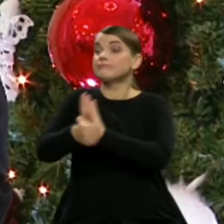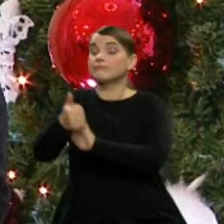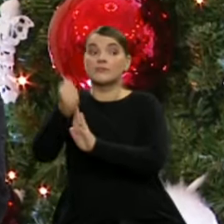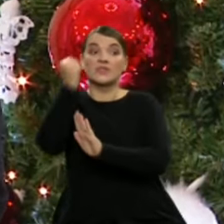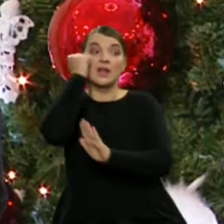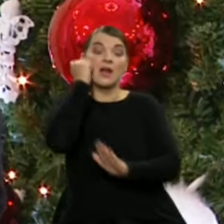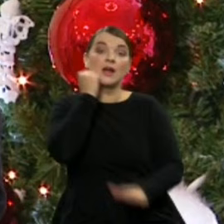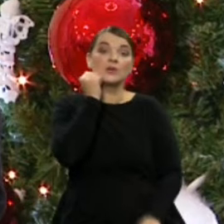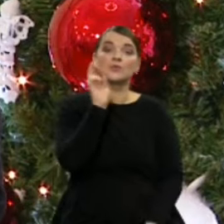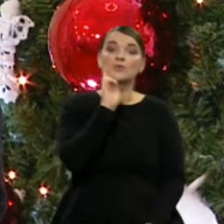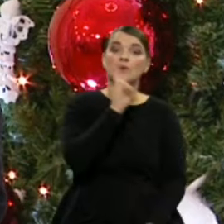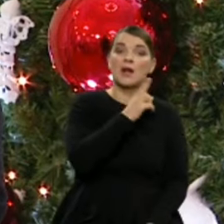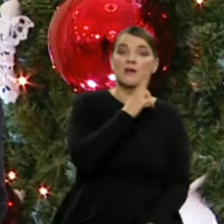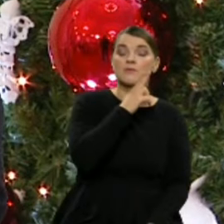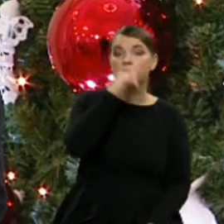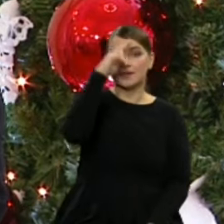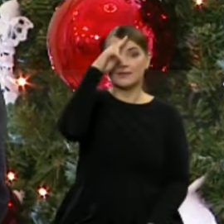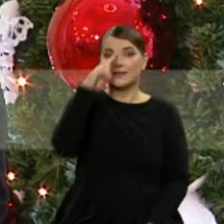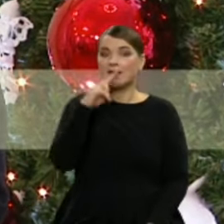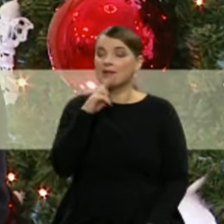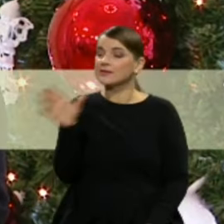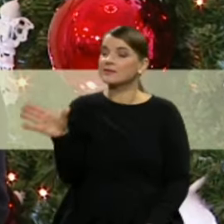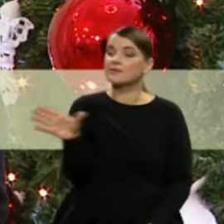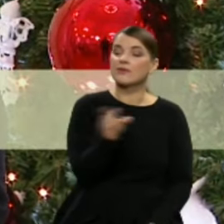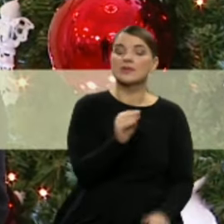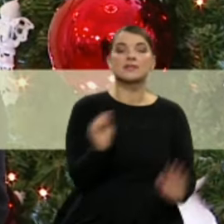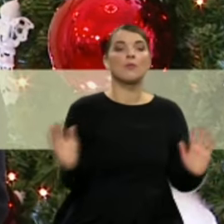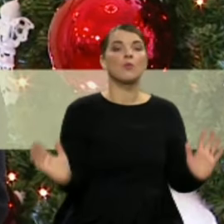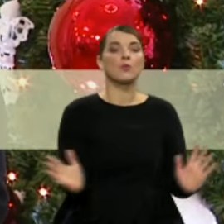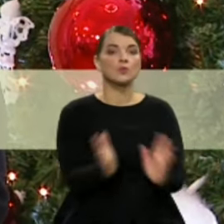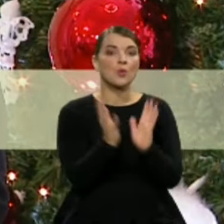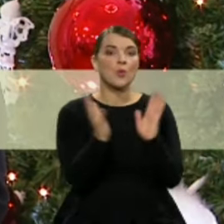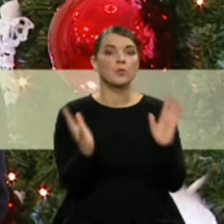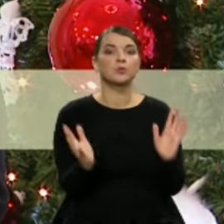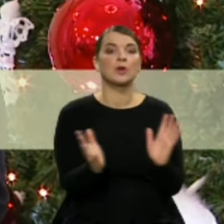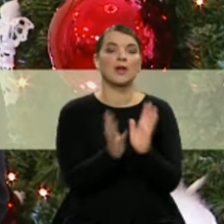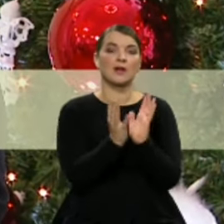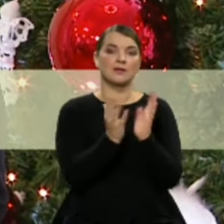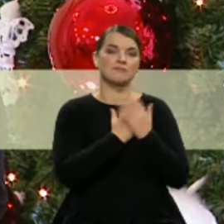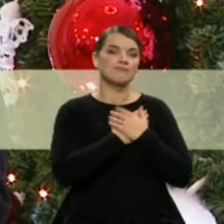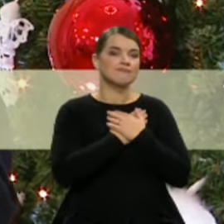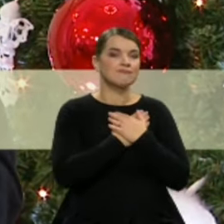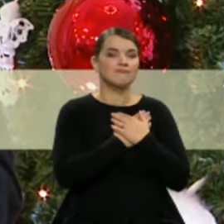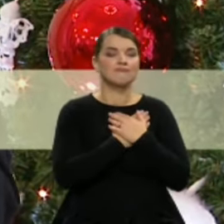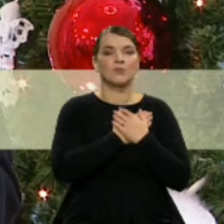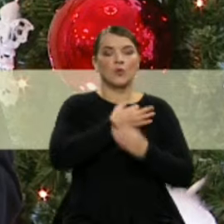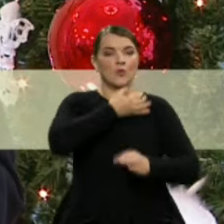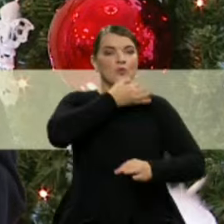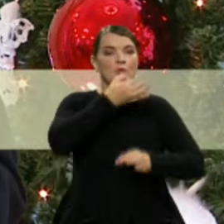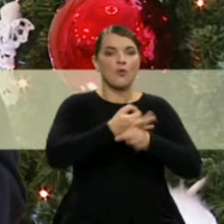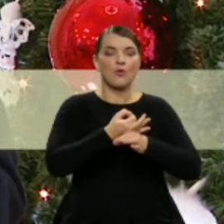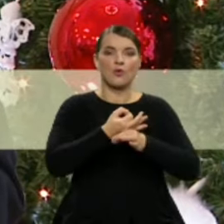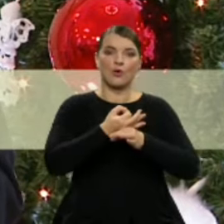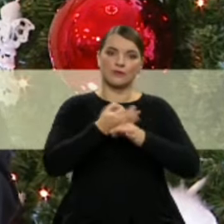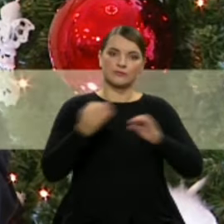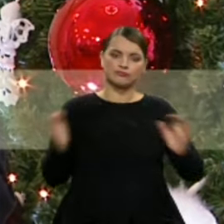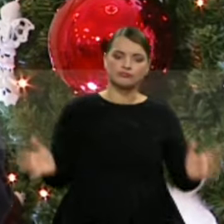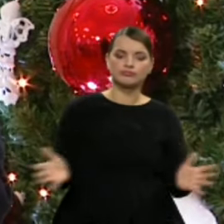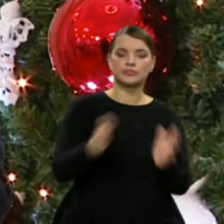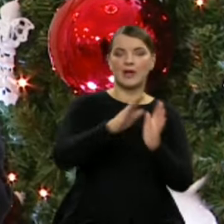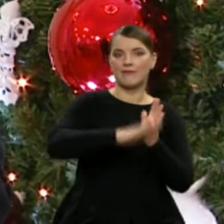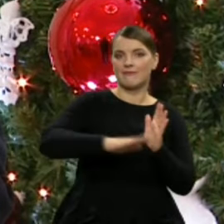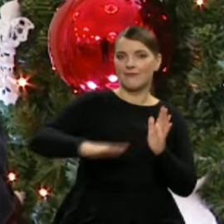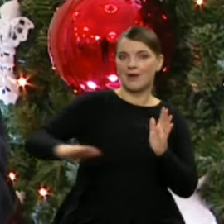kiekvienai mamai ir tėčiui, globėjams, su meilė ir atsakomybė auginantiems ir auklėjantiems